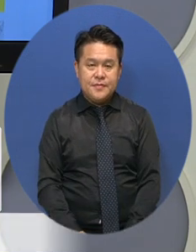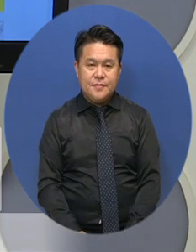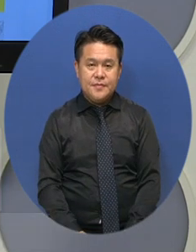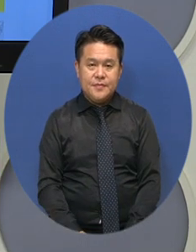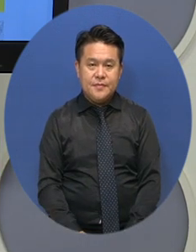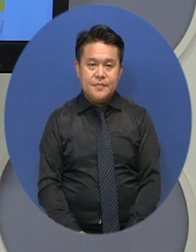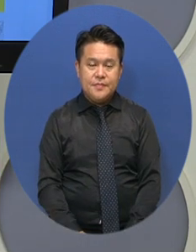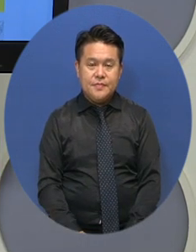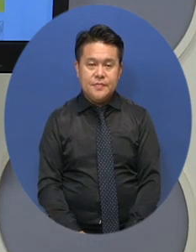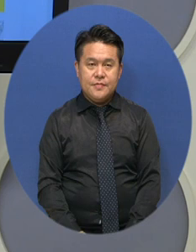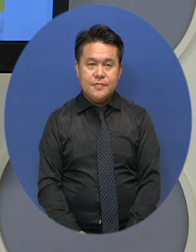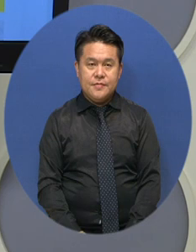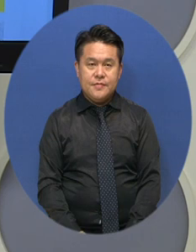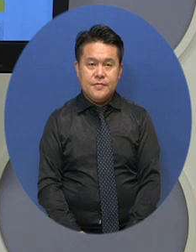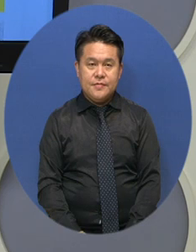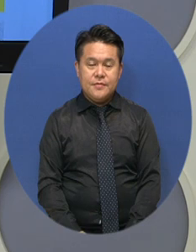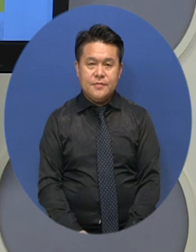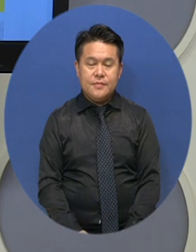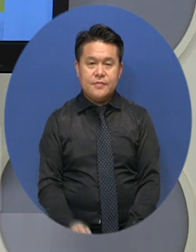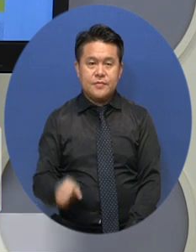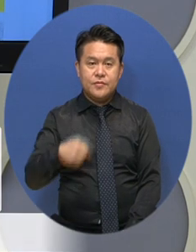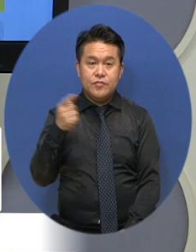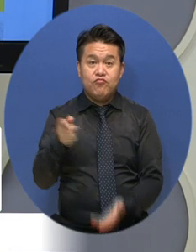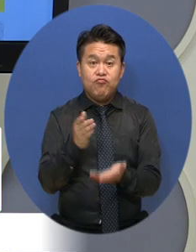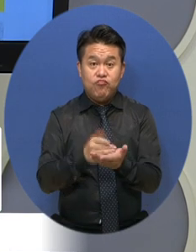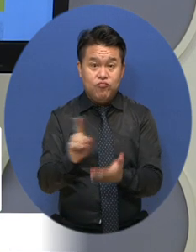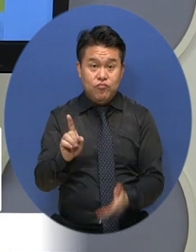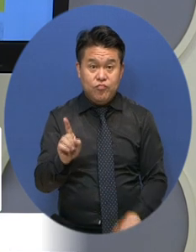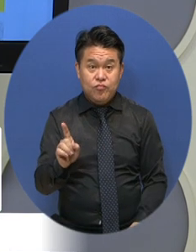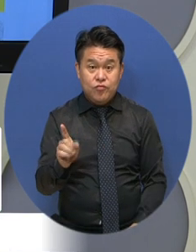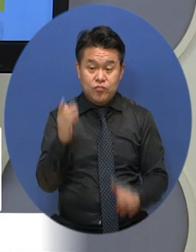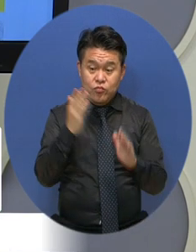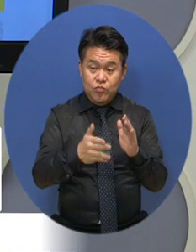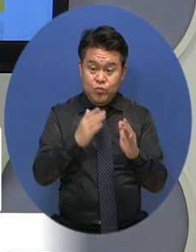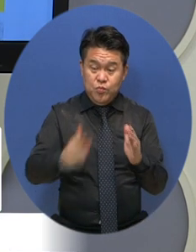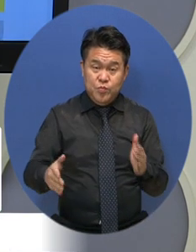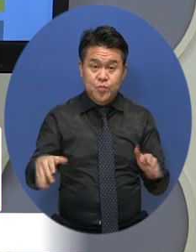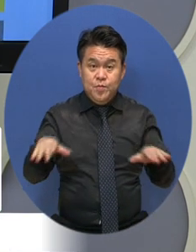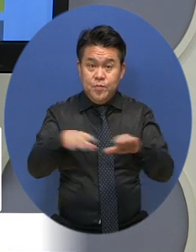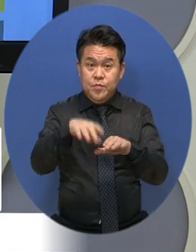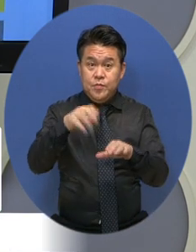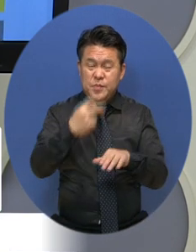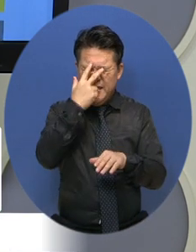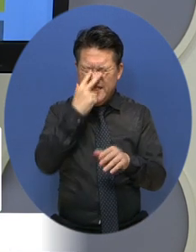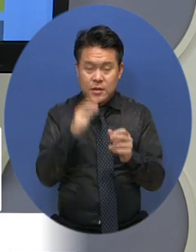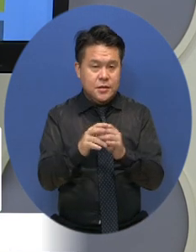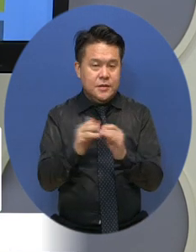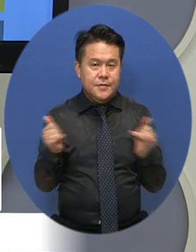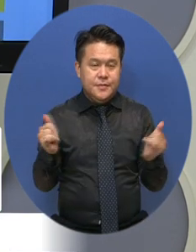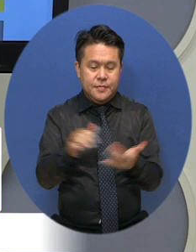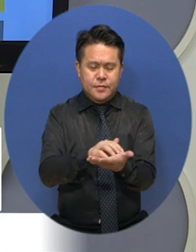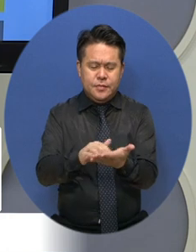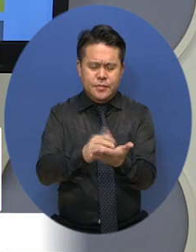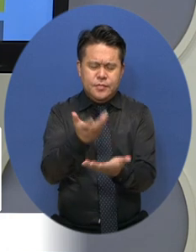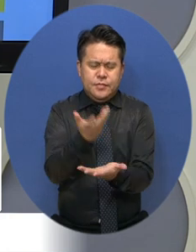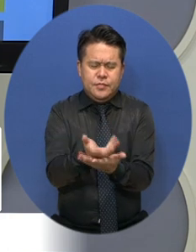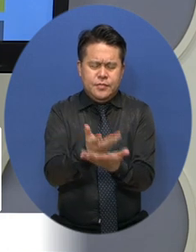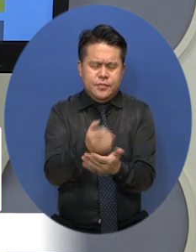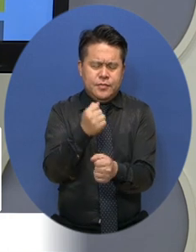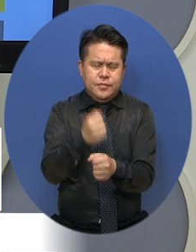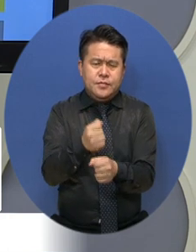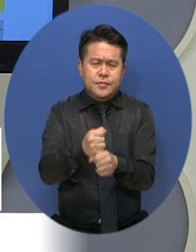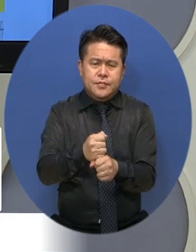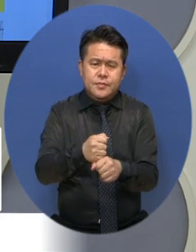있습니다 다음 소식입니다 공공기관에서 시각장애인 점자 문서 발급 지도